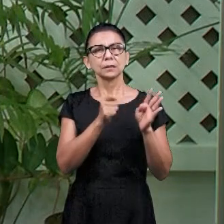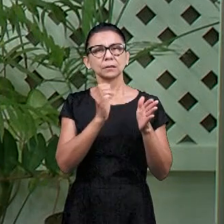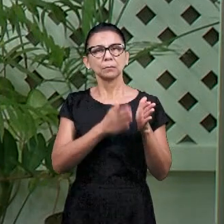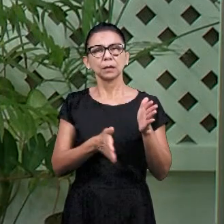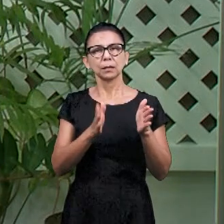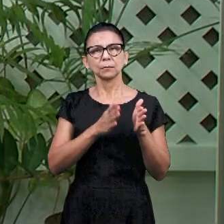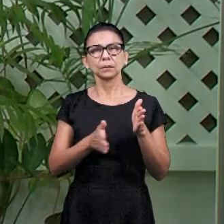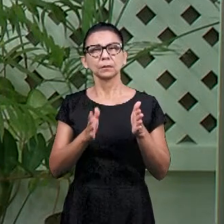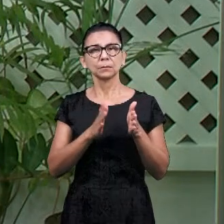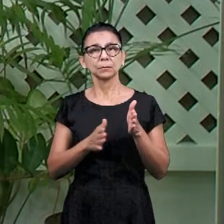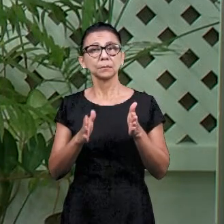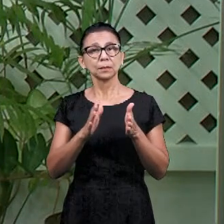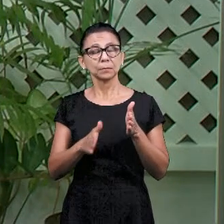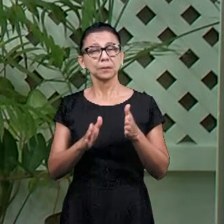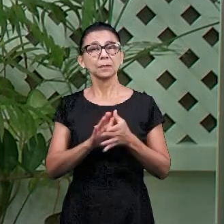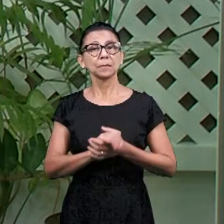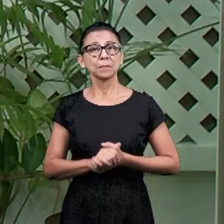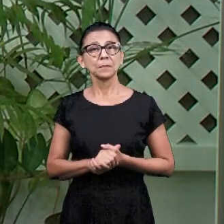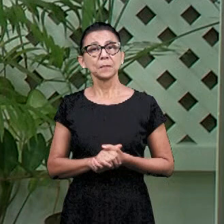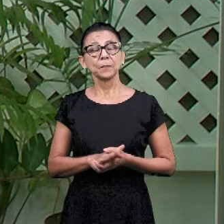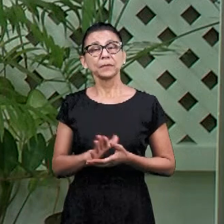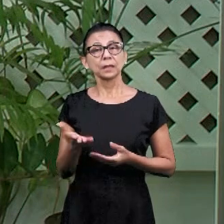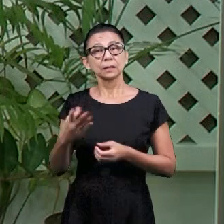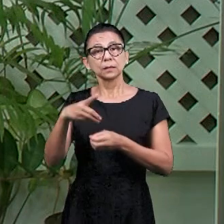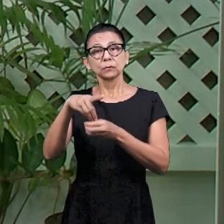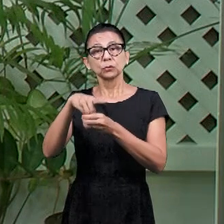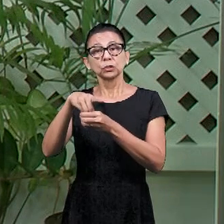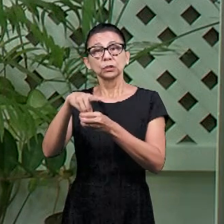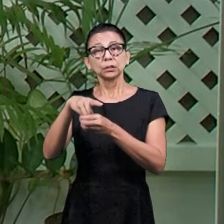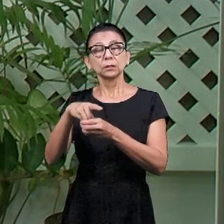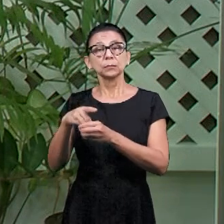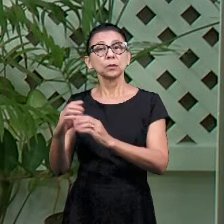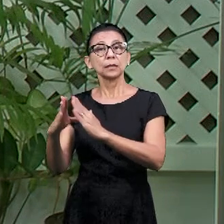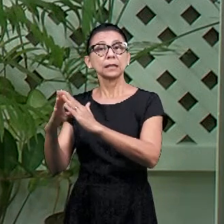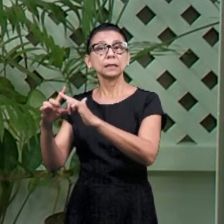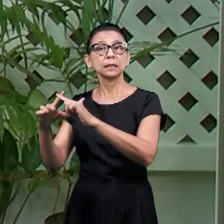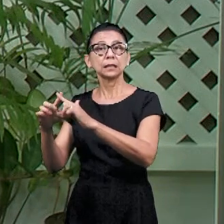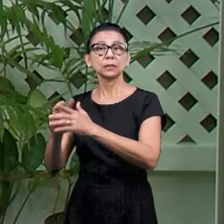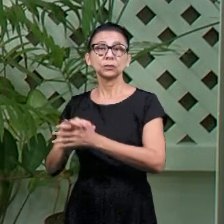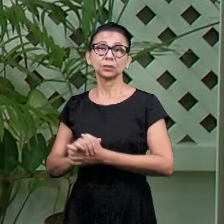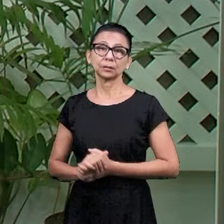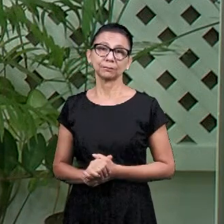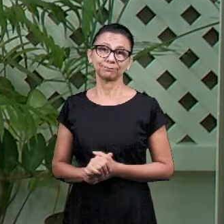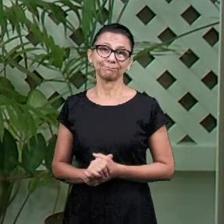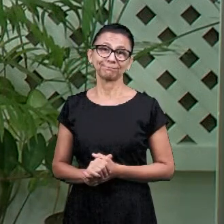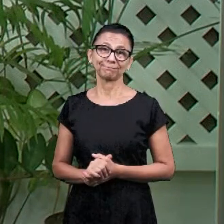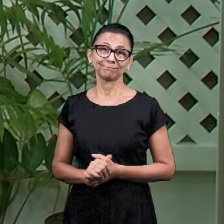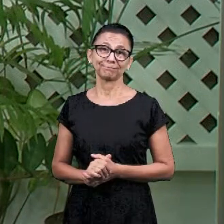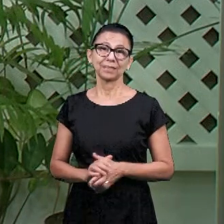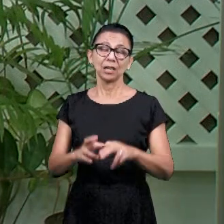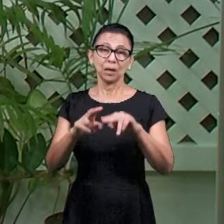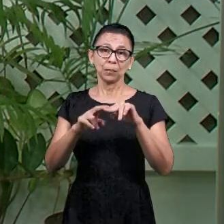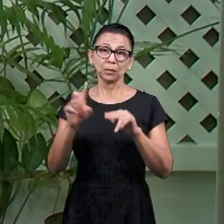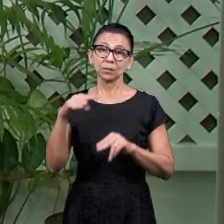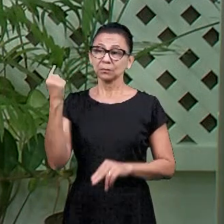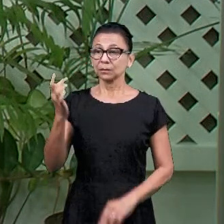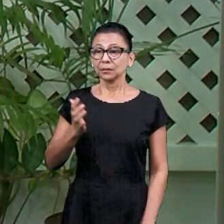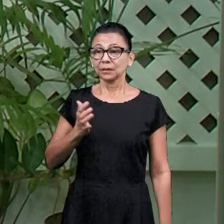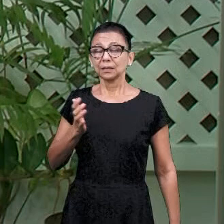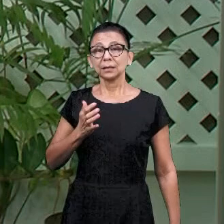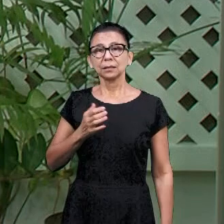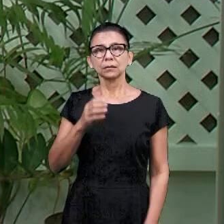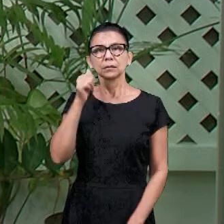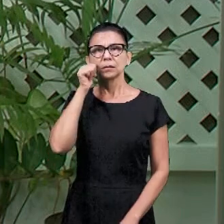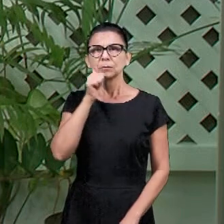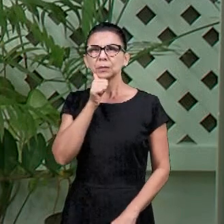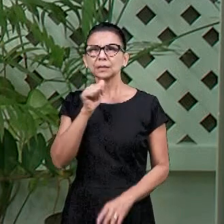mis devant le Seigneur pour donner une contribution financière à l'Église. Mes frères, nous sommes riches